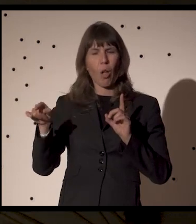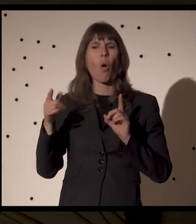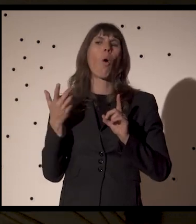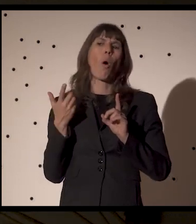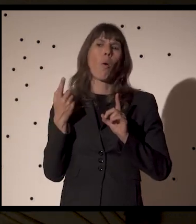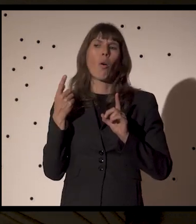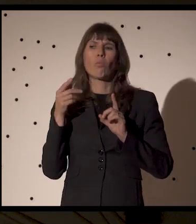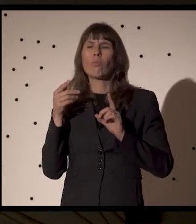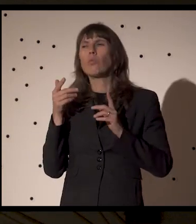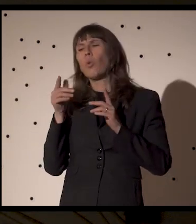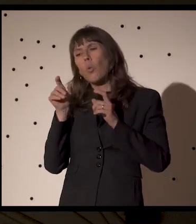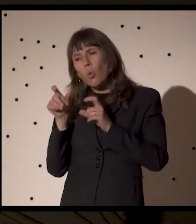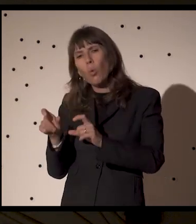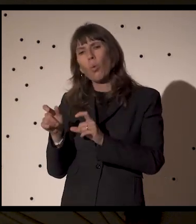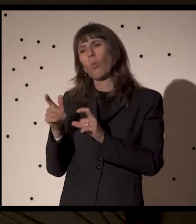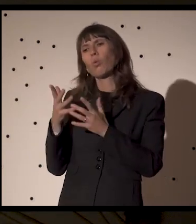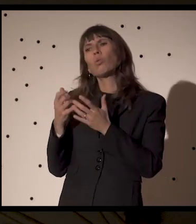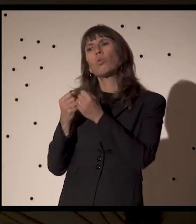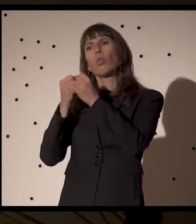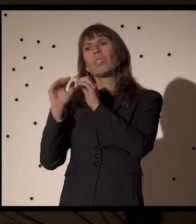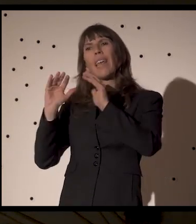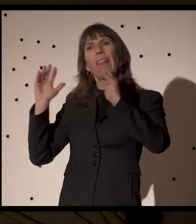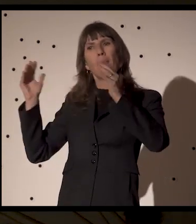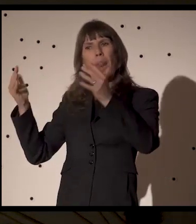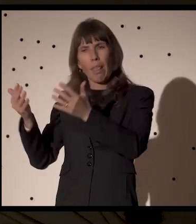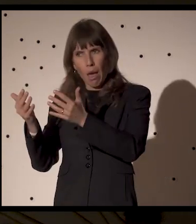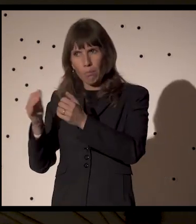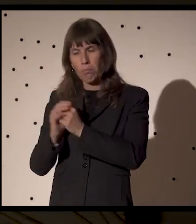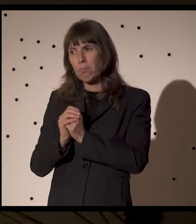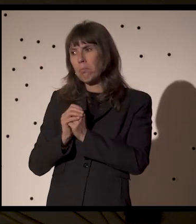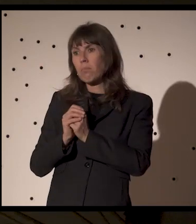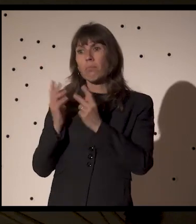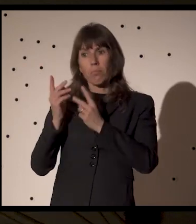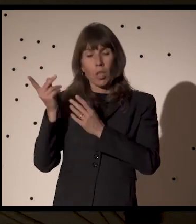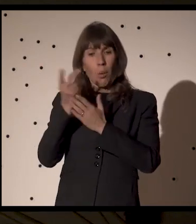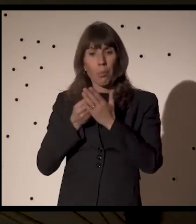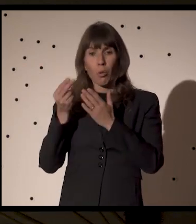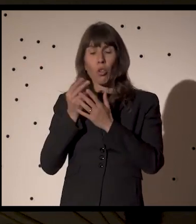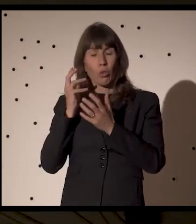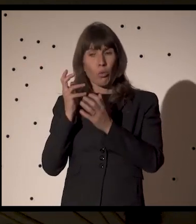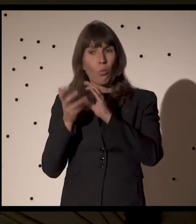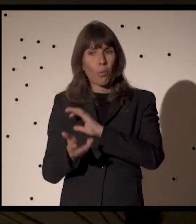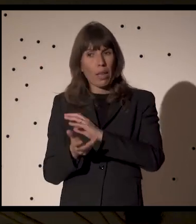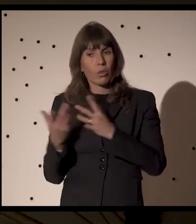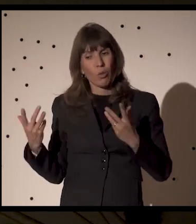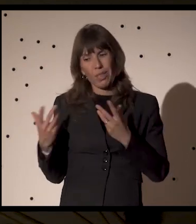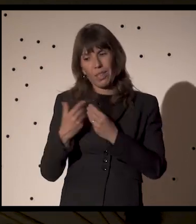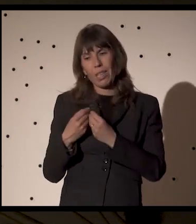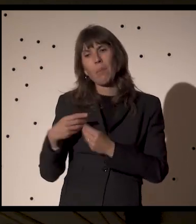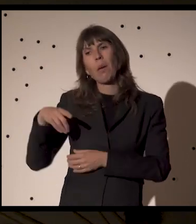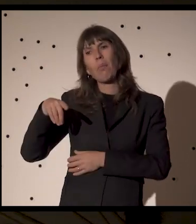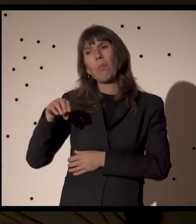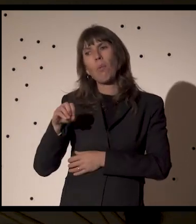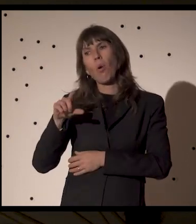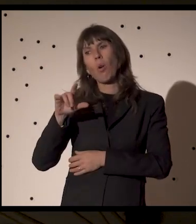un progetto molto complesso che stiamo portando avanti in collaborazione col Politecnico che vede il